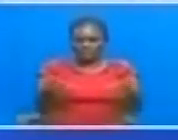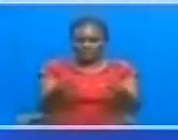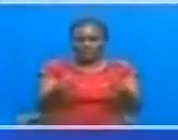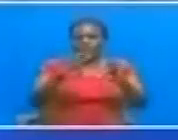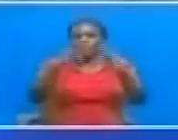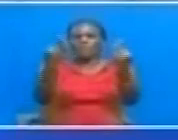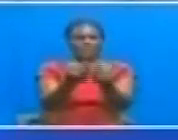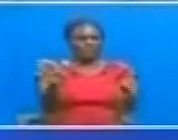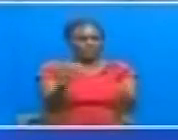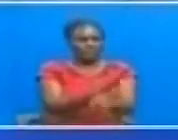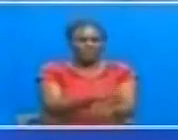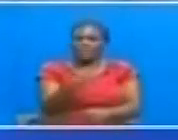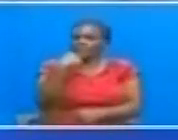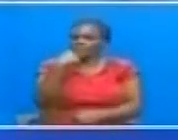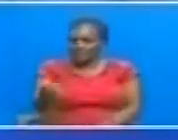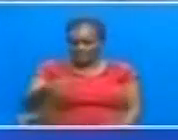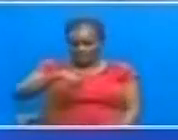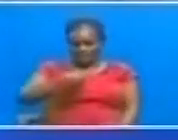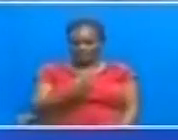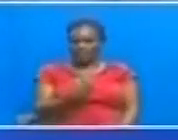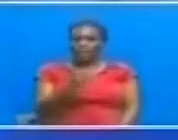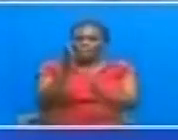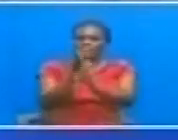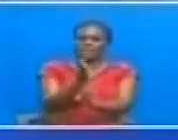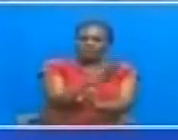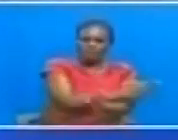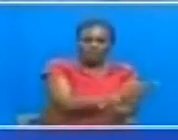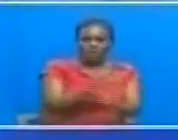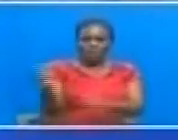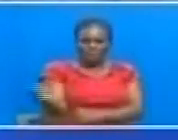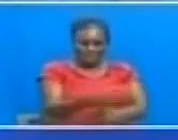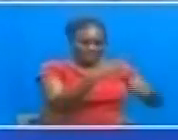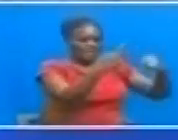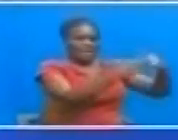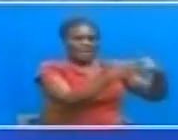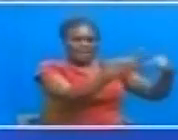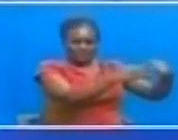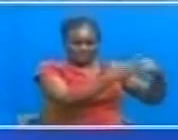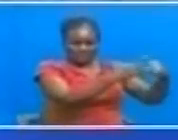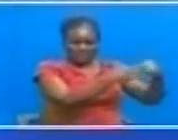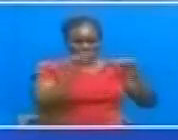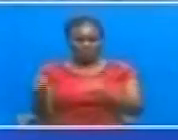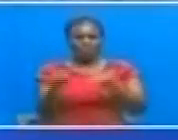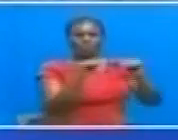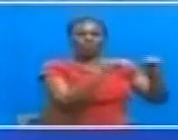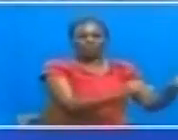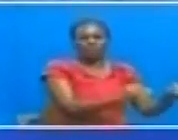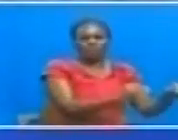nzima. Sasa anatuambia kabla mwezi wa nane ufike tuame kwake,